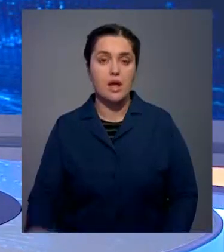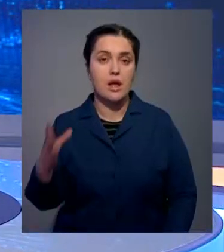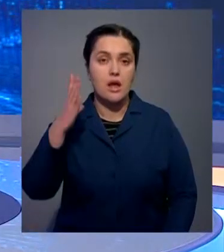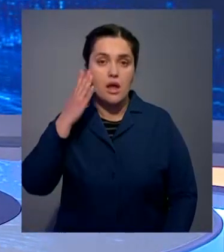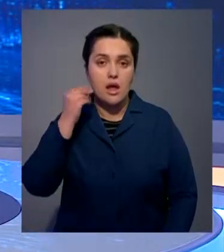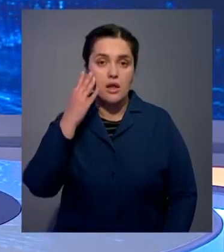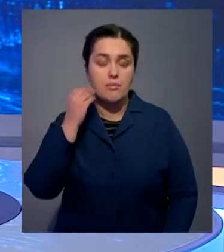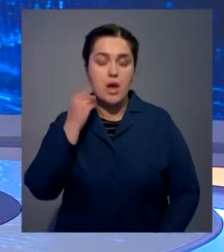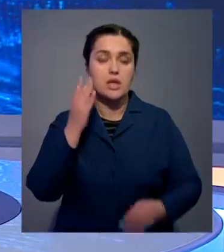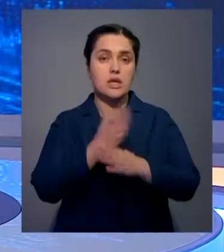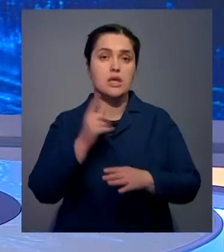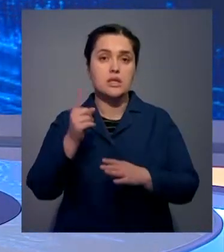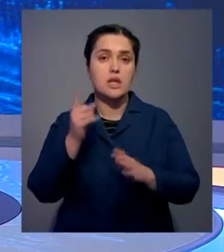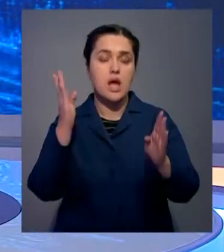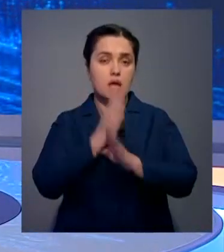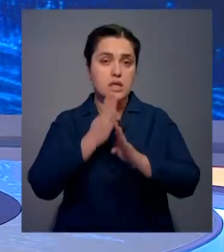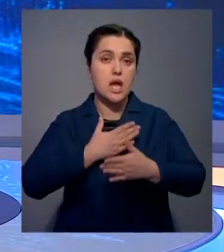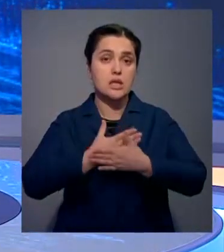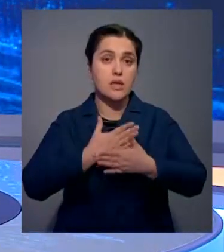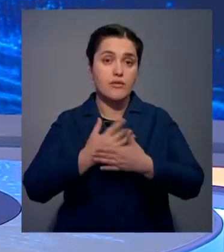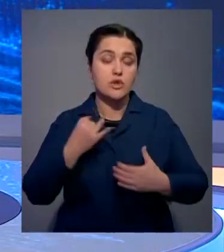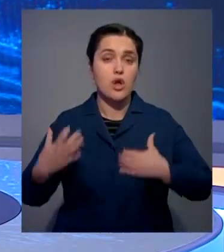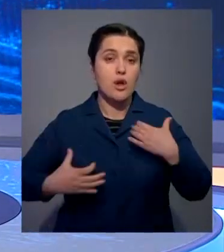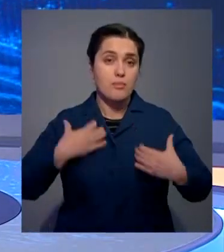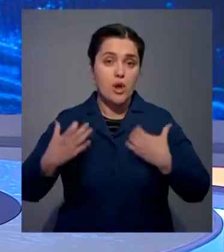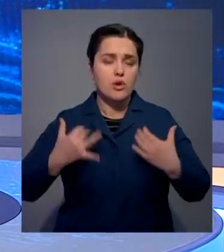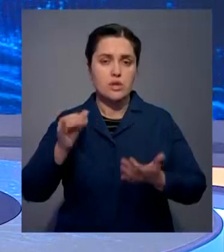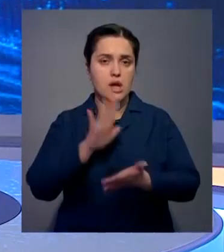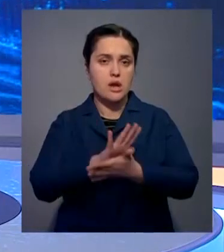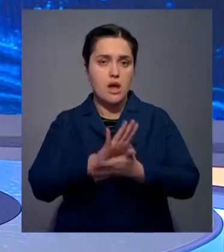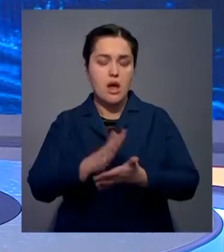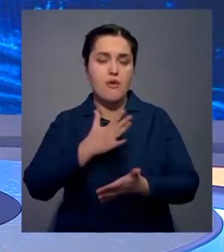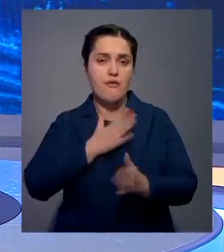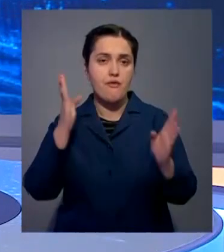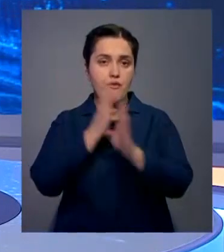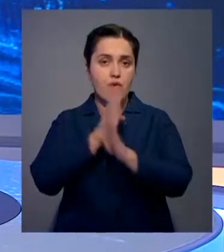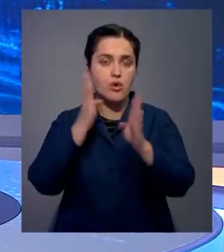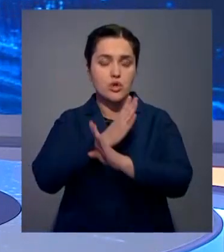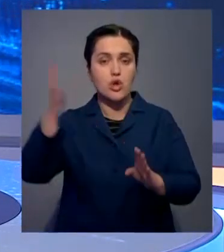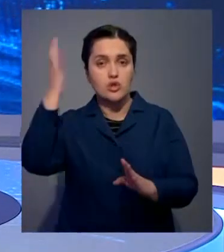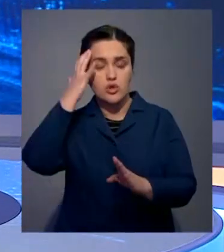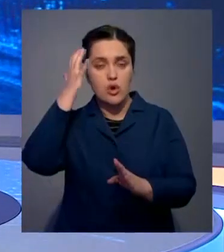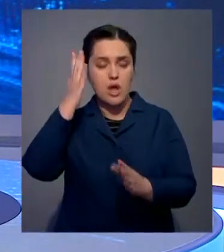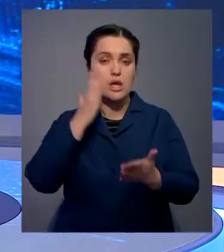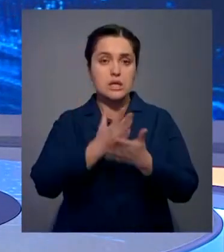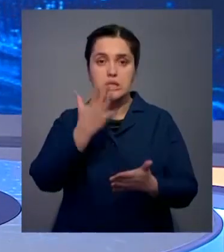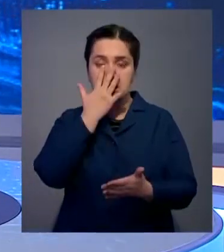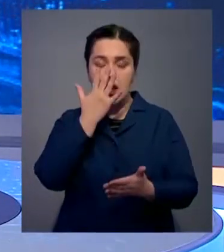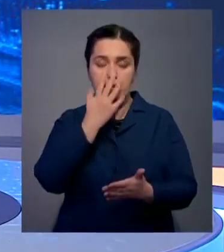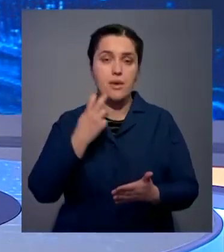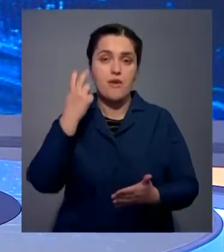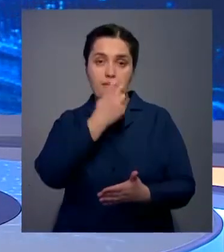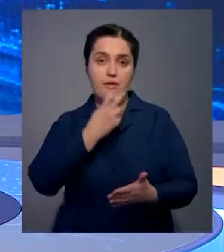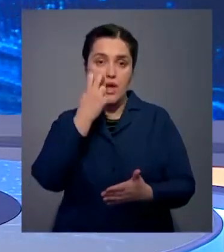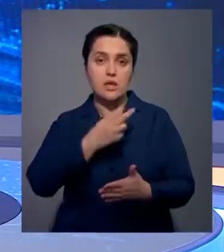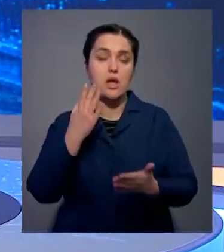Алматинские экоактивисты бьют тревогу. Город затянул густой смог, а в воздухе витает запах гари. Тяжелее всего приходится